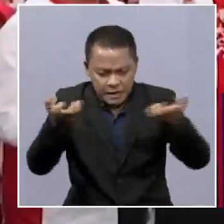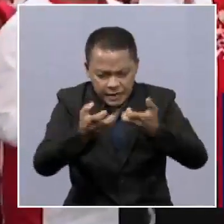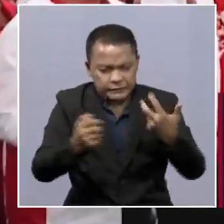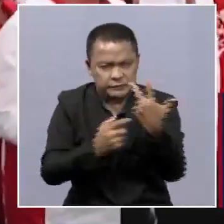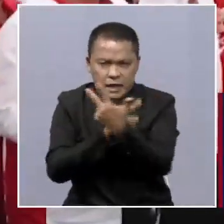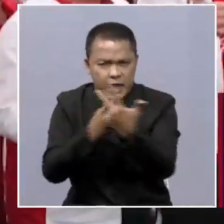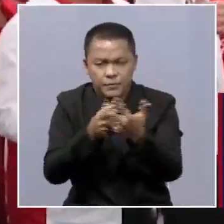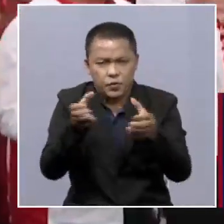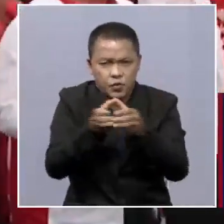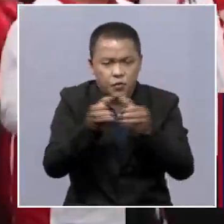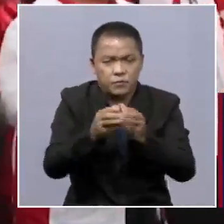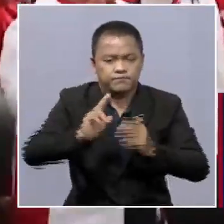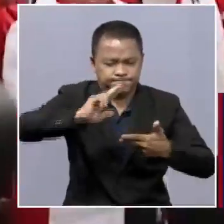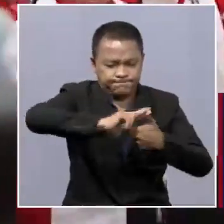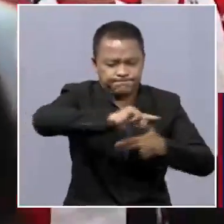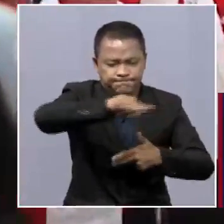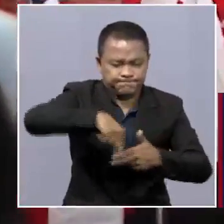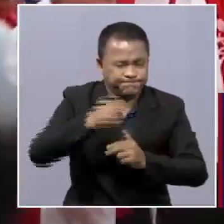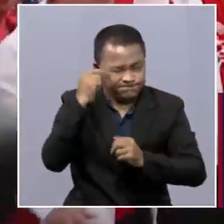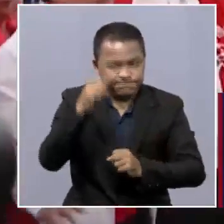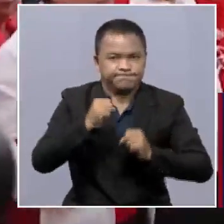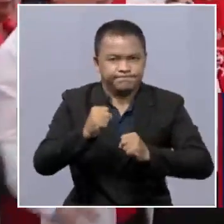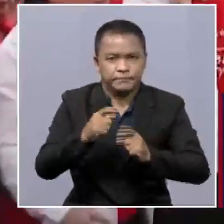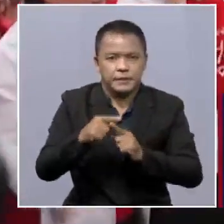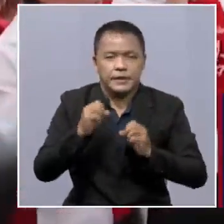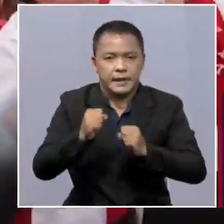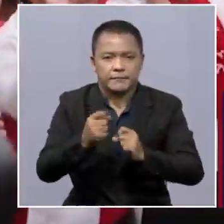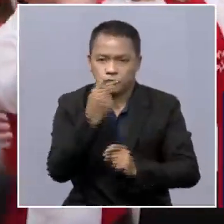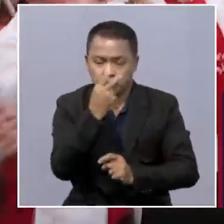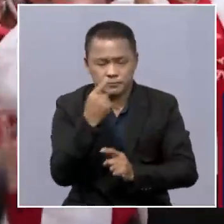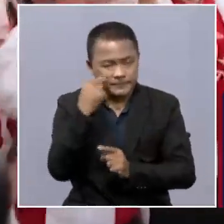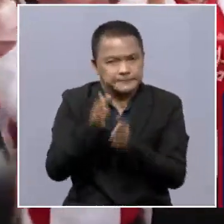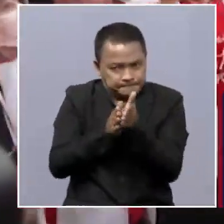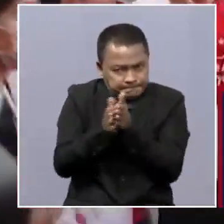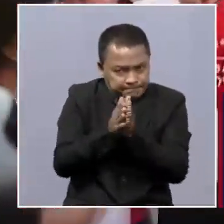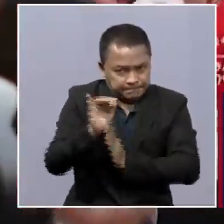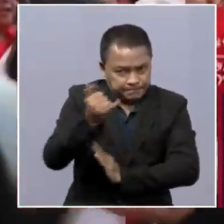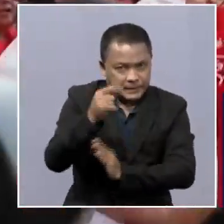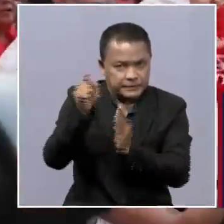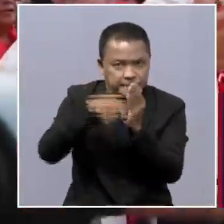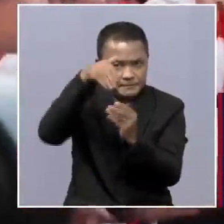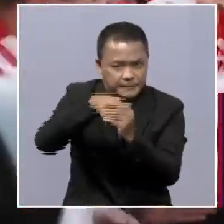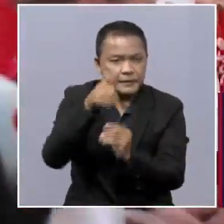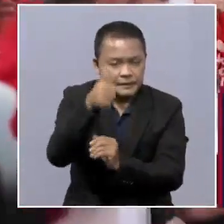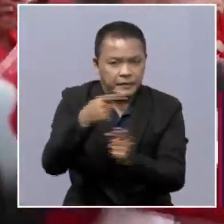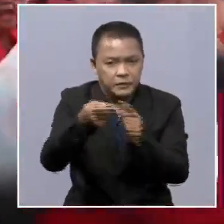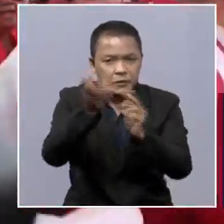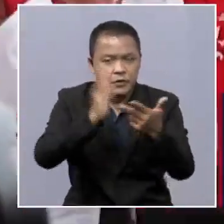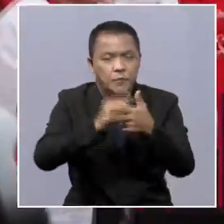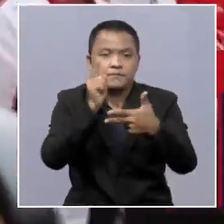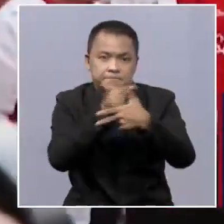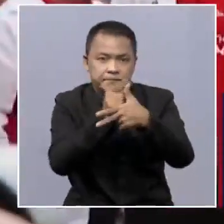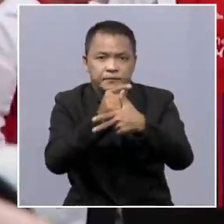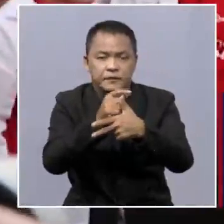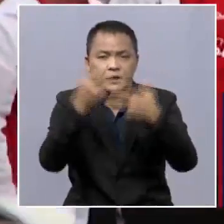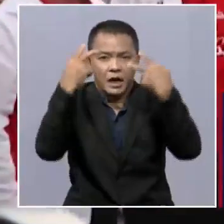อนนี้ฝั่งของพลังประชารัฐเนี่ยเขาก็สู้ฟิตเต็มที่นะเขาก็มองว่าเขาก็มีลุ้นเหมือนกันในปทุมธานีไปดูก๊กของบิ๊กแจ๊สน